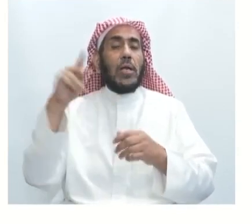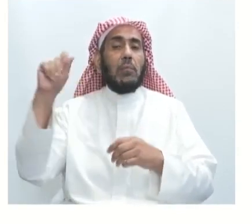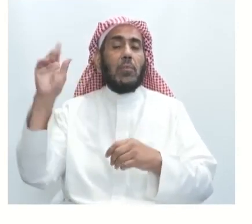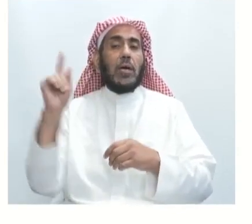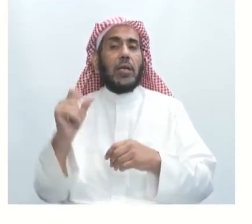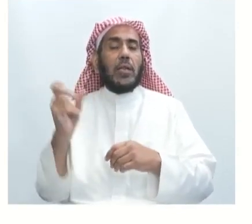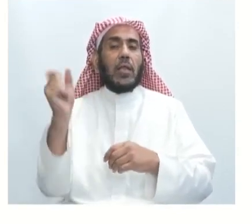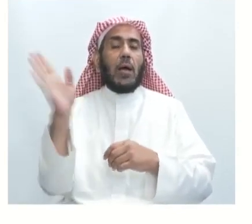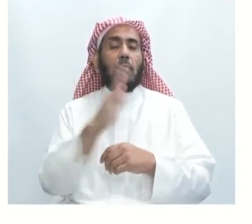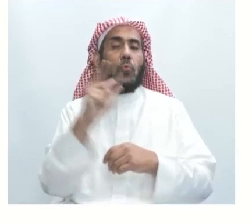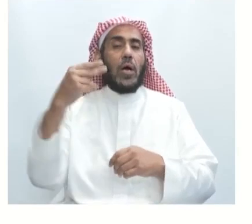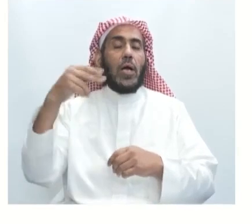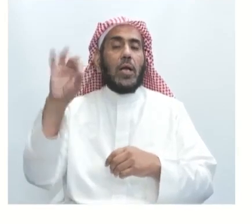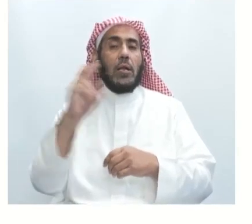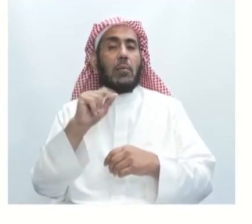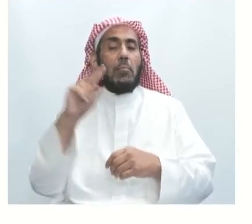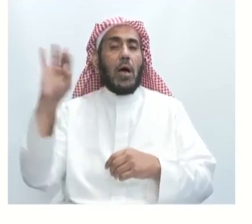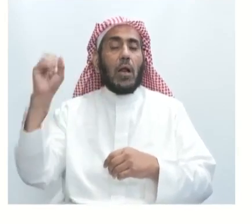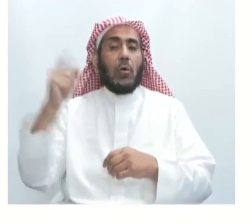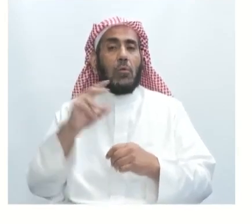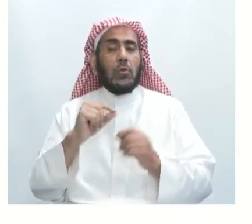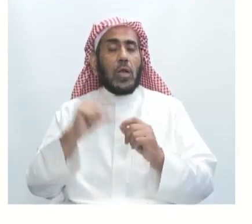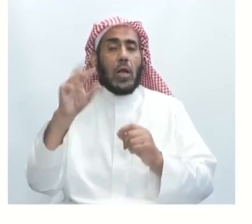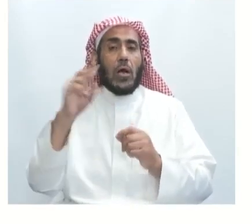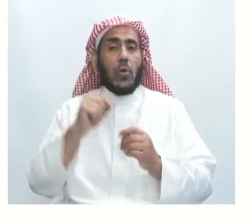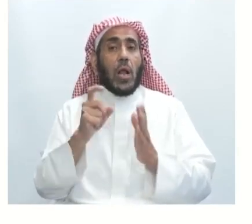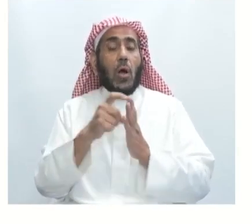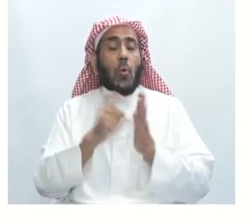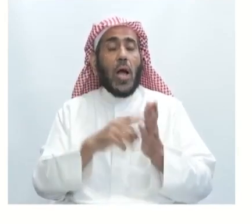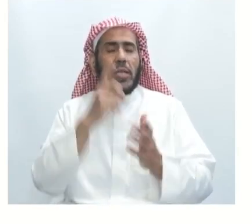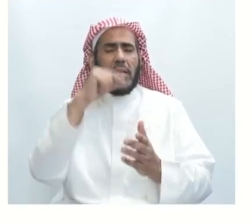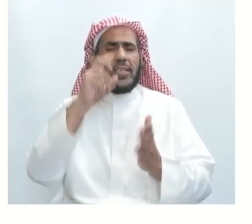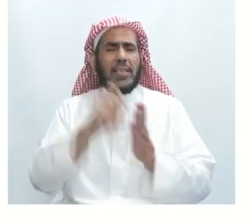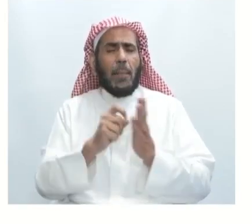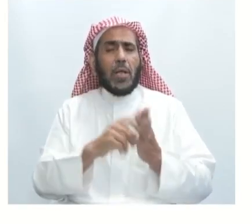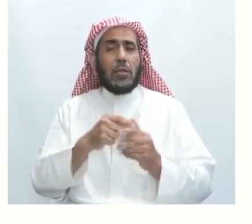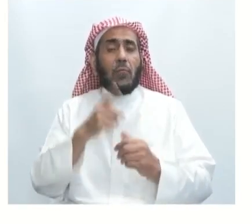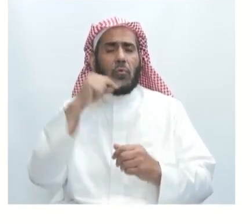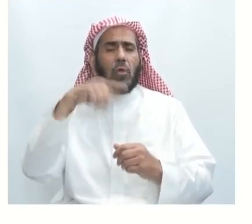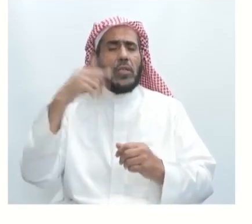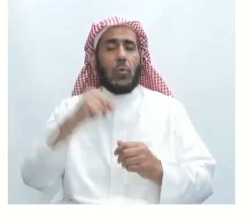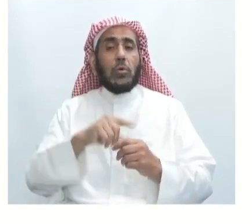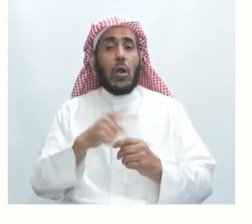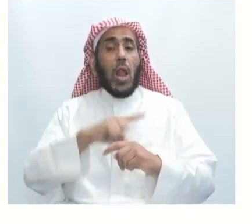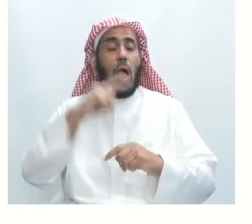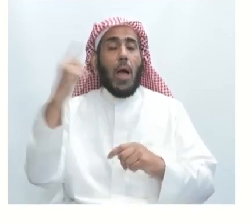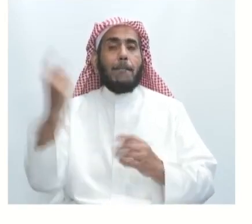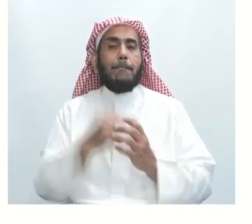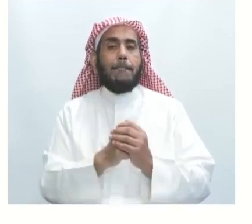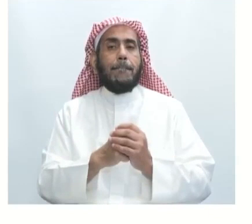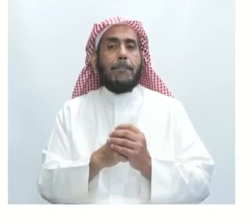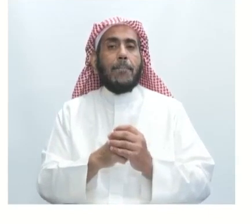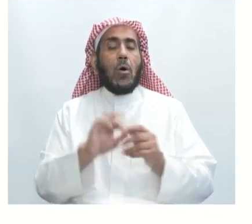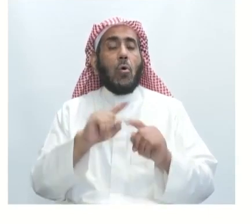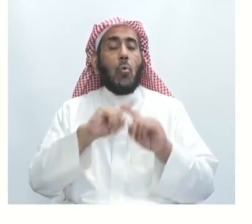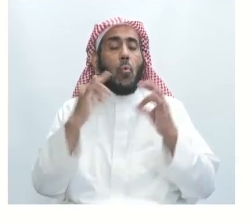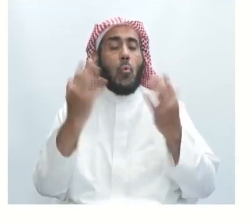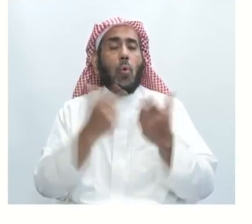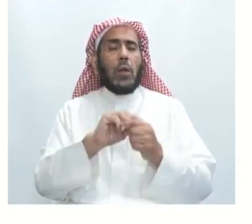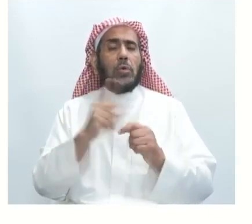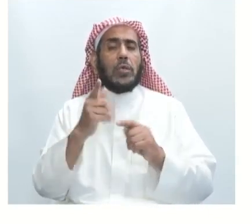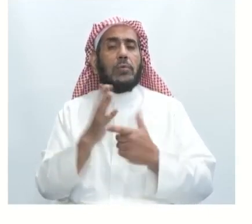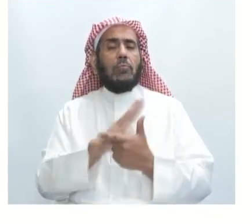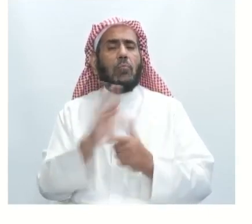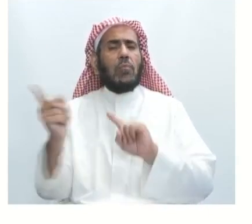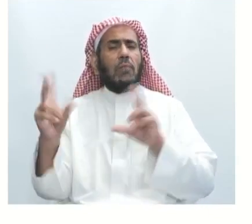القانون فمصطلح القانوني يدل على القواعد الالزاميه التي تفرضها الدوله بشكل عام ولا مشحته في الاستعمار